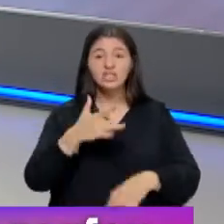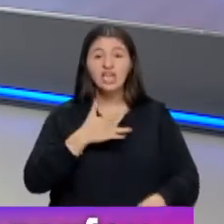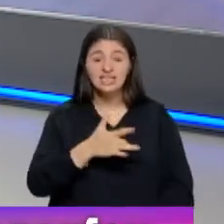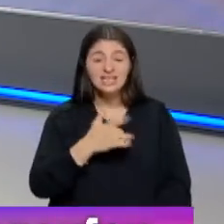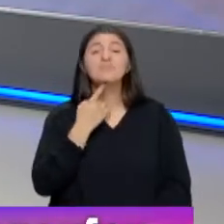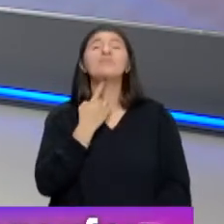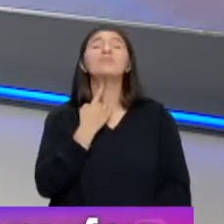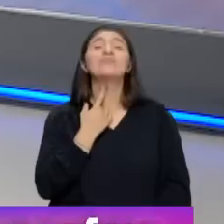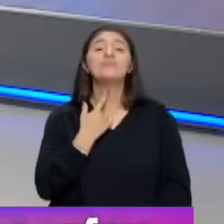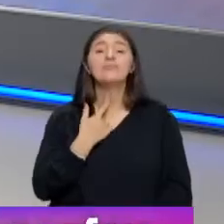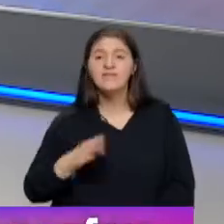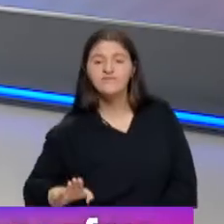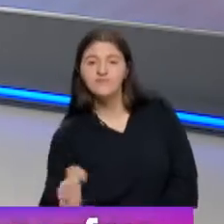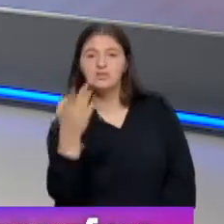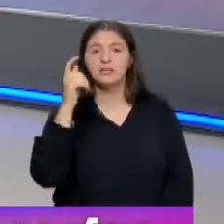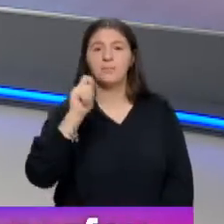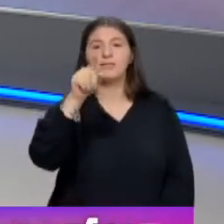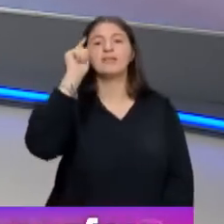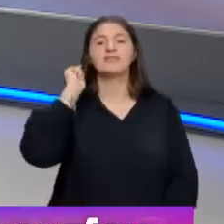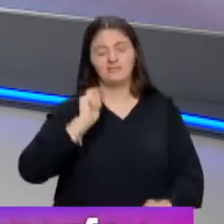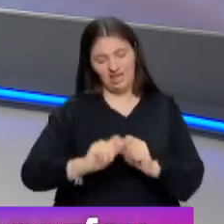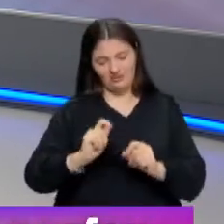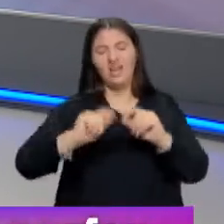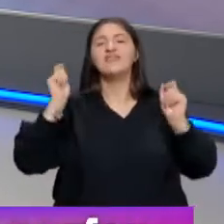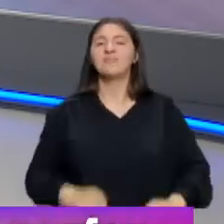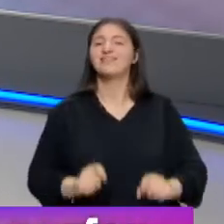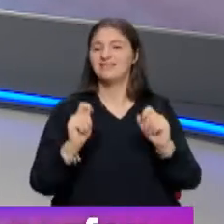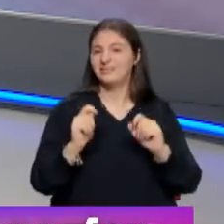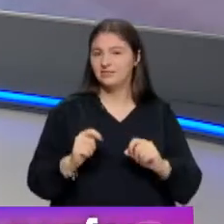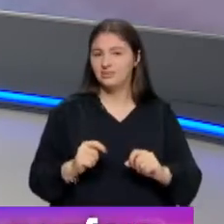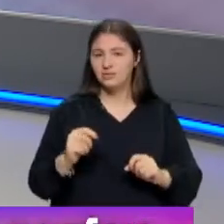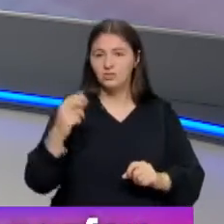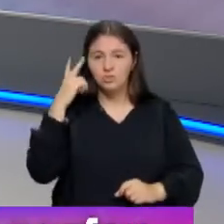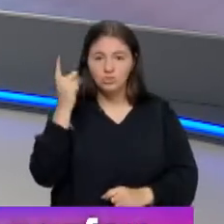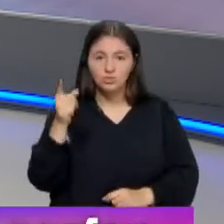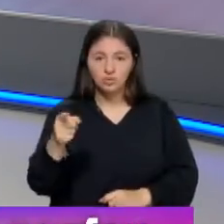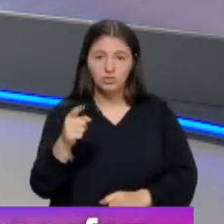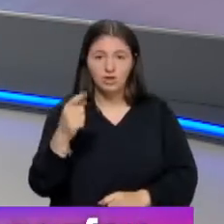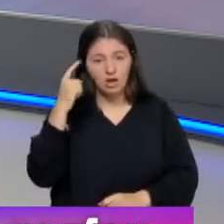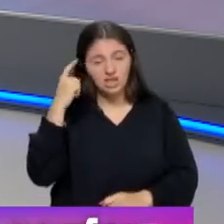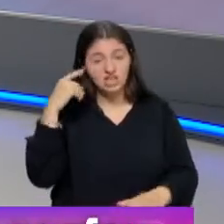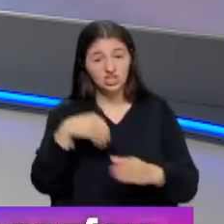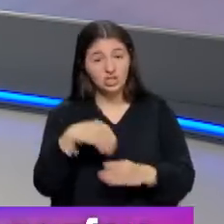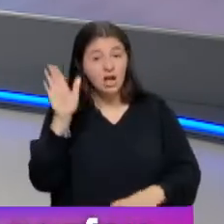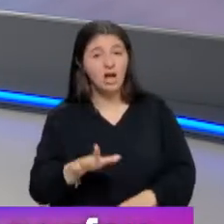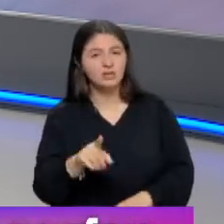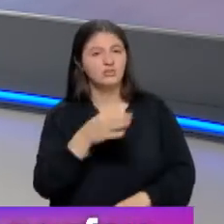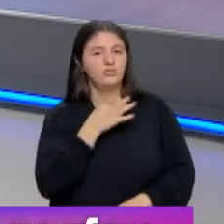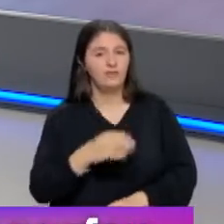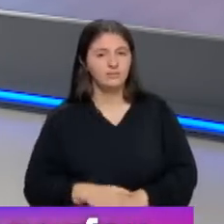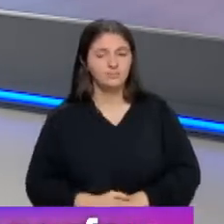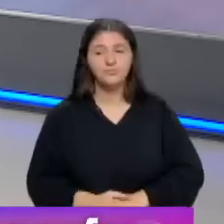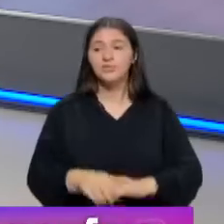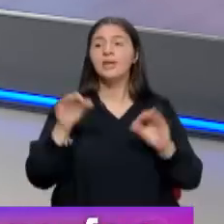canının istediğinden vazgeçerseniz tasarruf yaparsınız unutuluyor aklımızda kalsın Lütfen